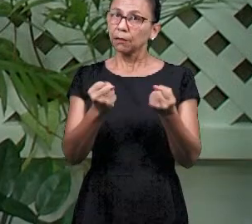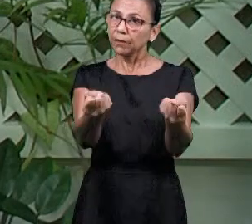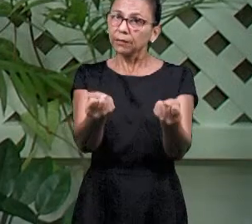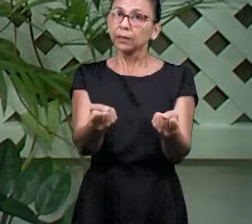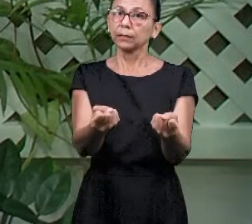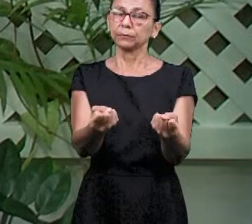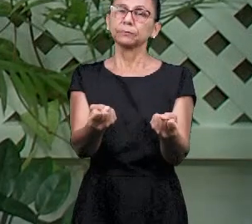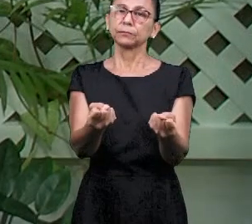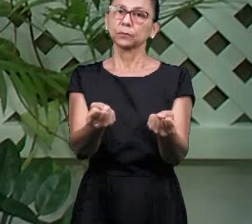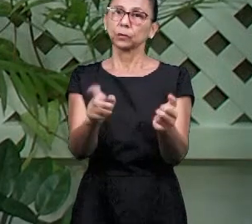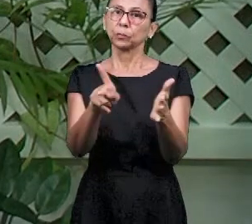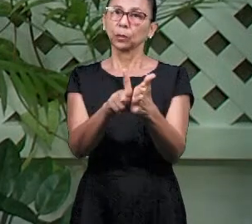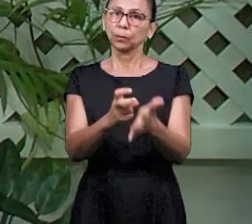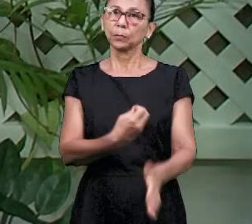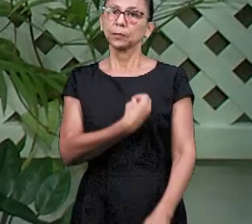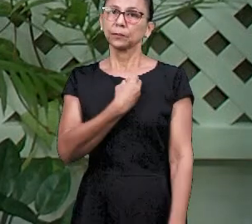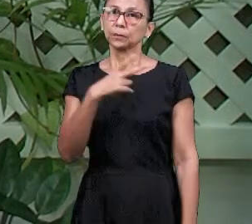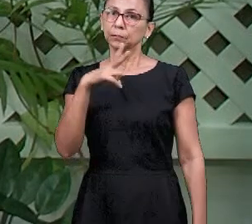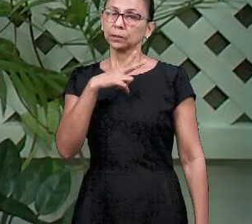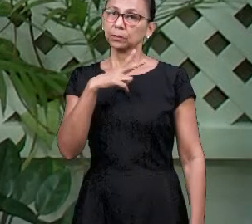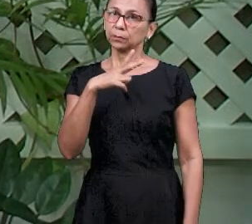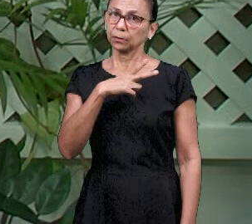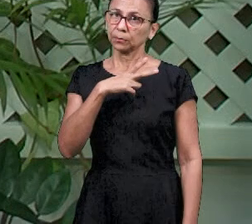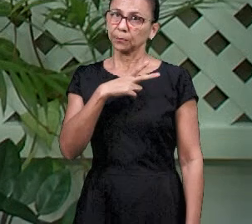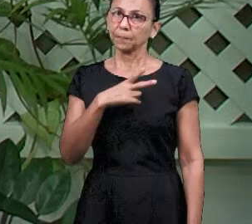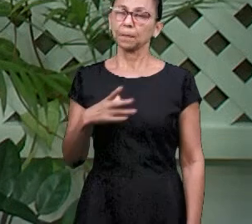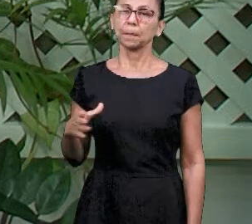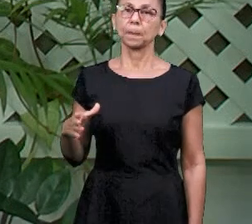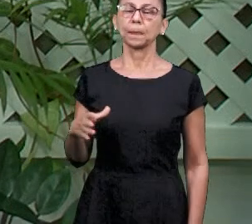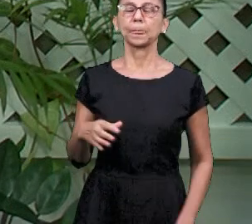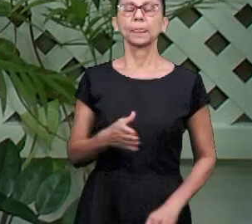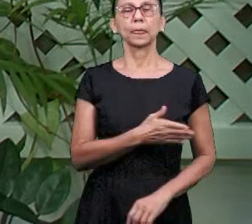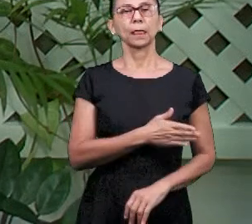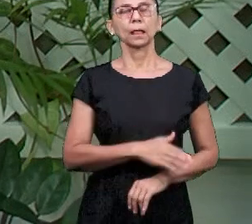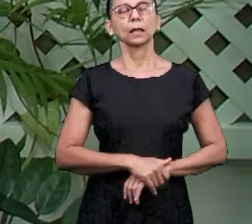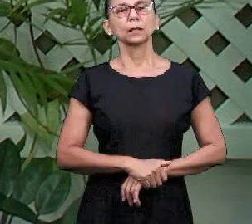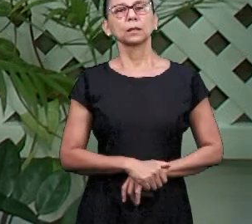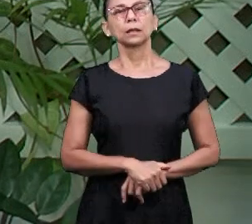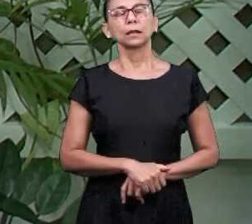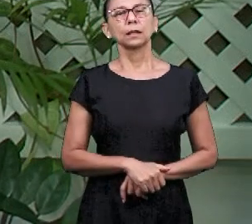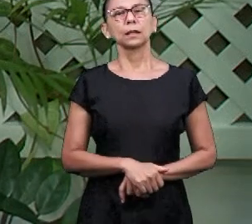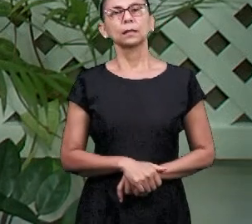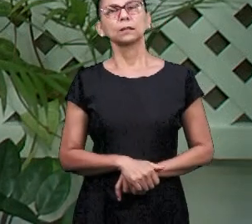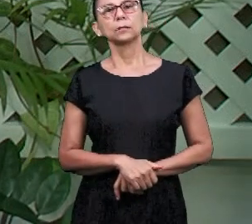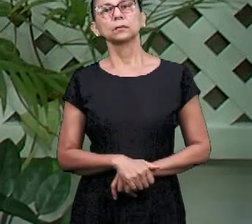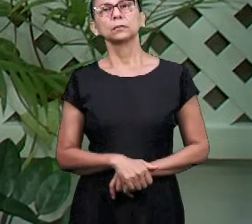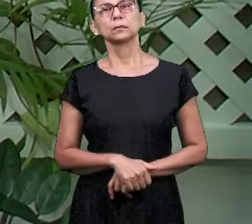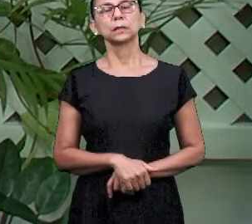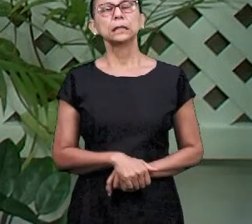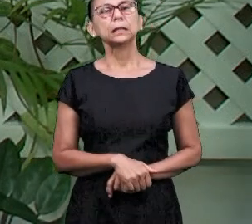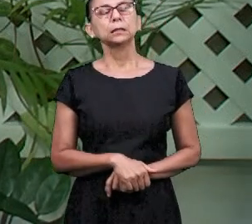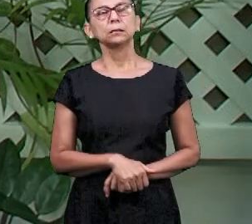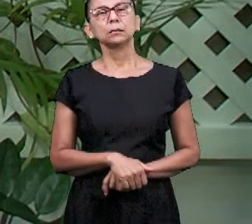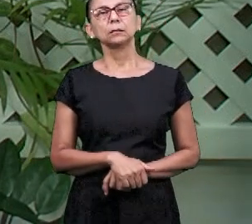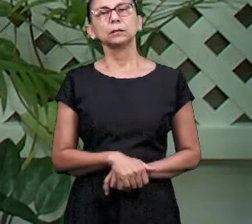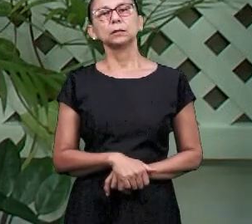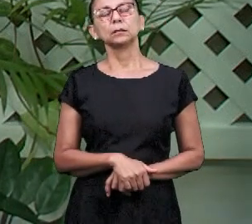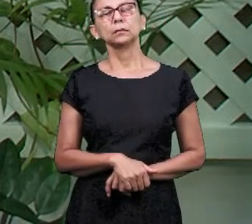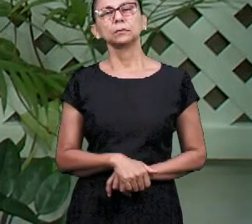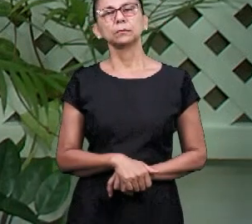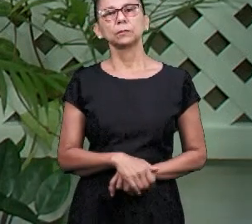revu. Nous ne voulons pas que les frères puissent participer à l'école biblique dominicale pour assister à des prédications.